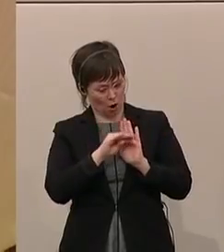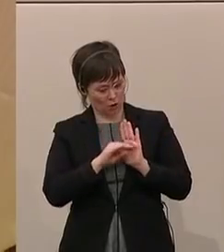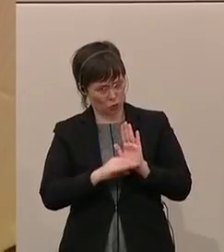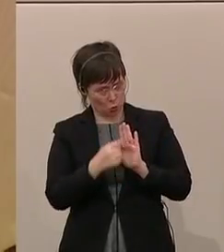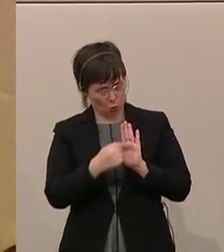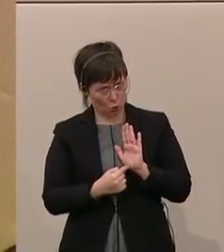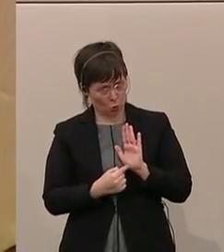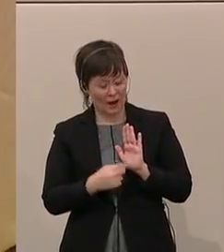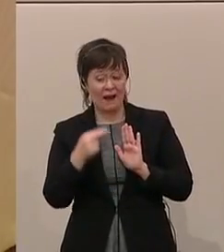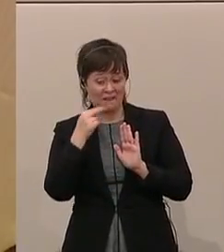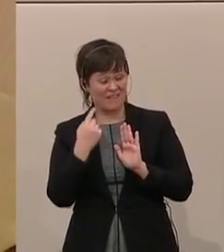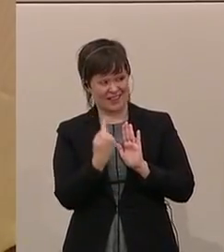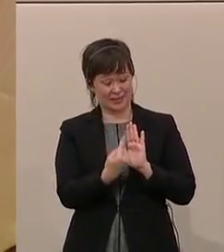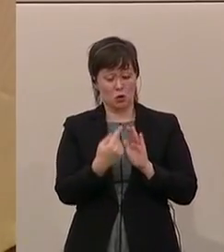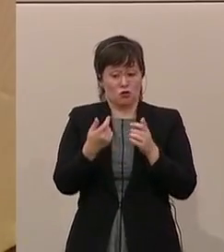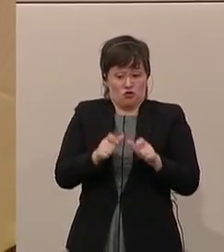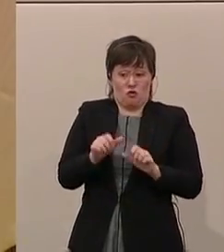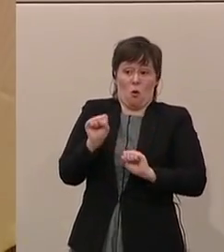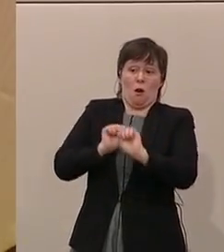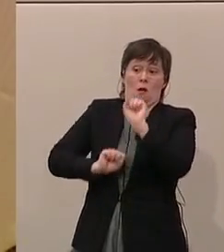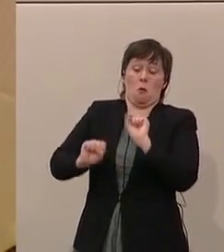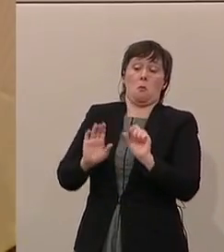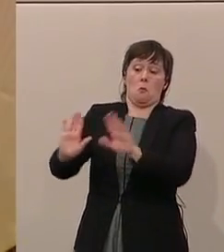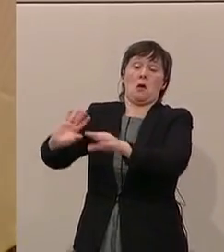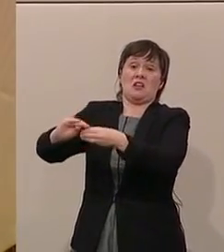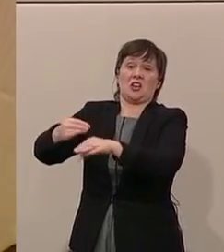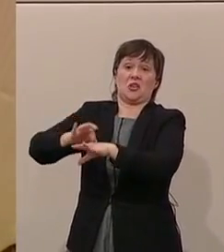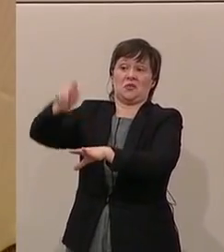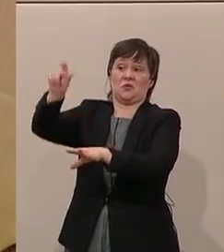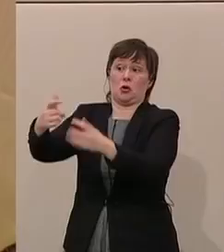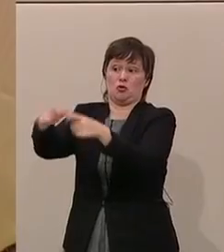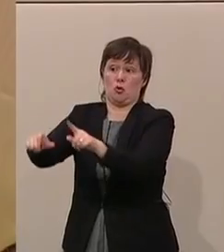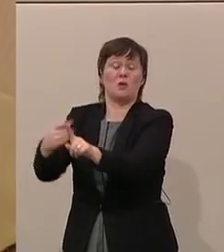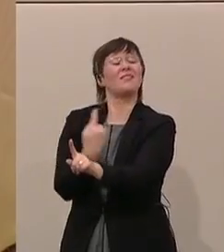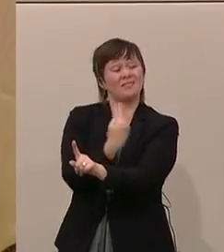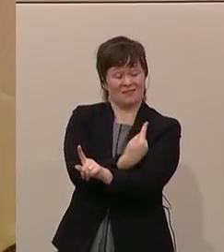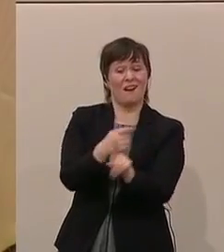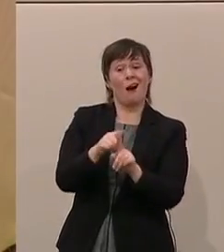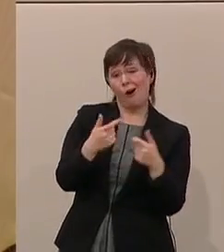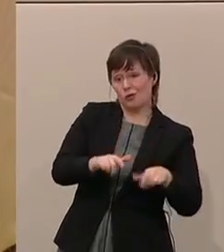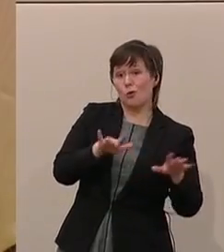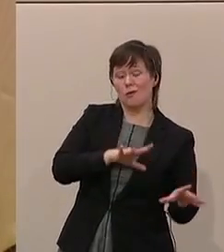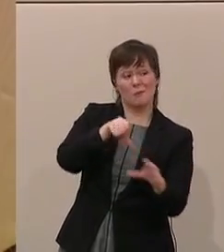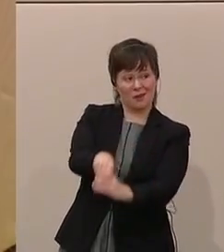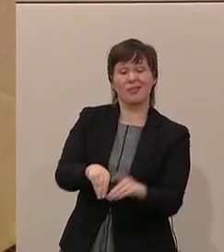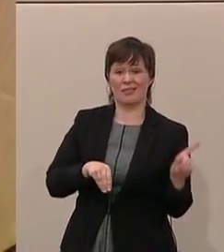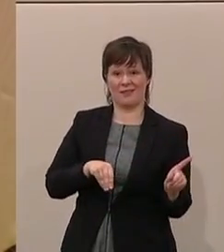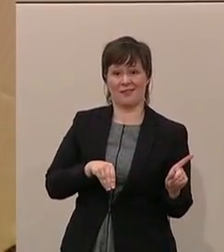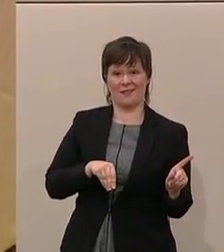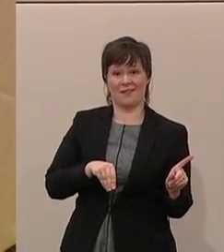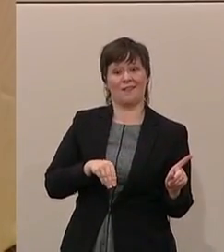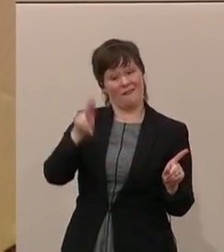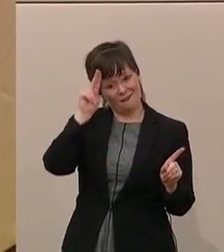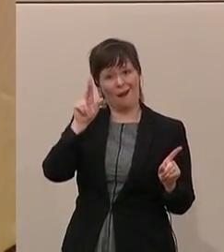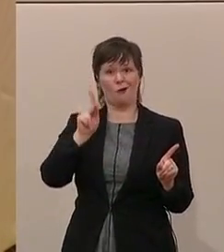hier die Schuld abwälzen, auf den oder die Geschäftsführerin ein Auswahlverschulden. Da stecken Sie mit drin, Herr Kollross, da